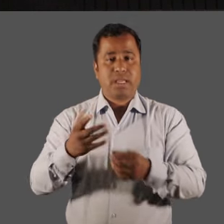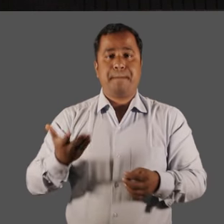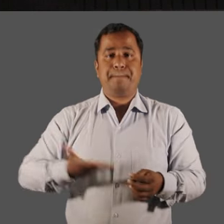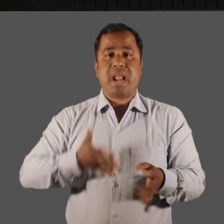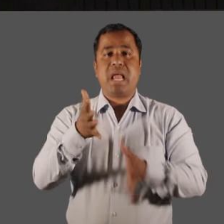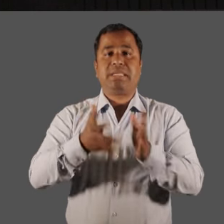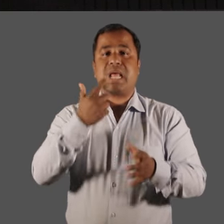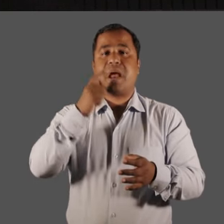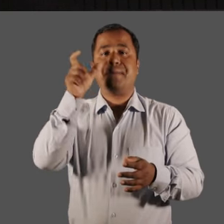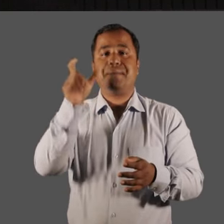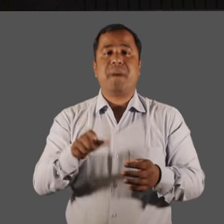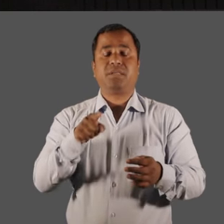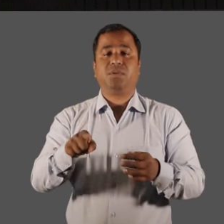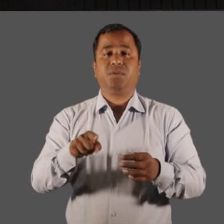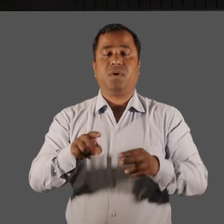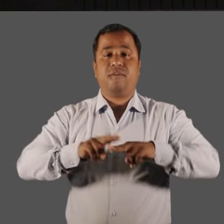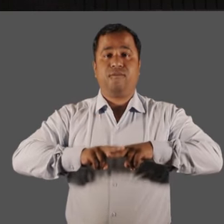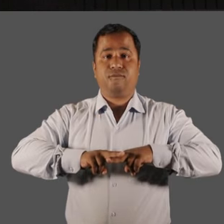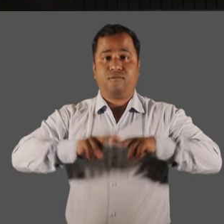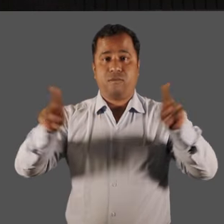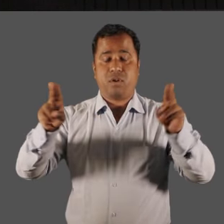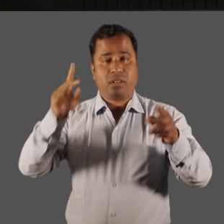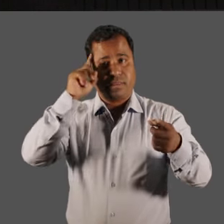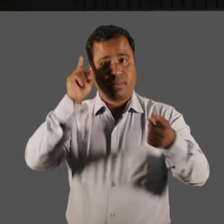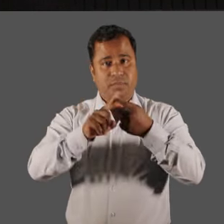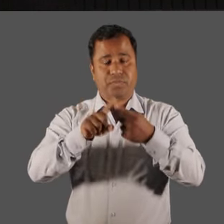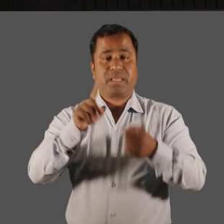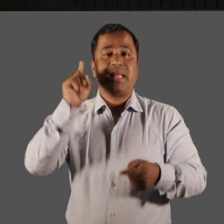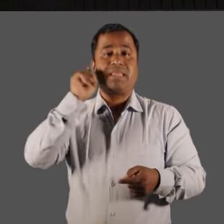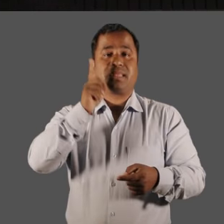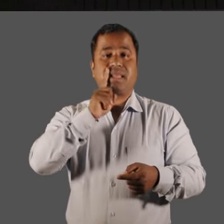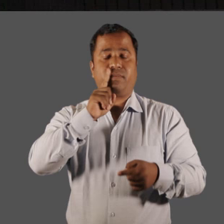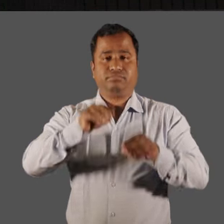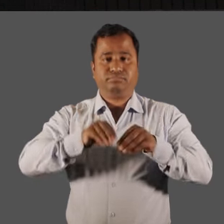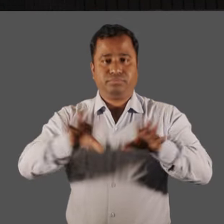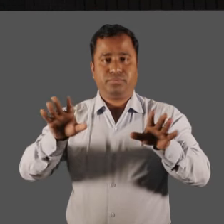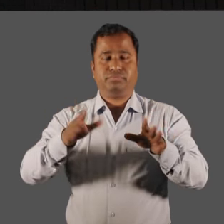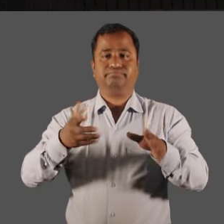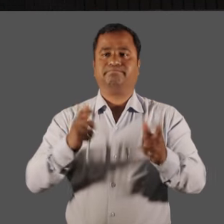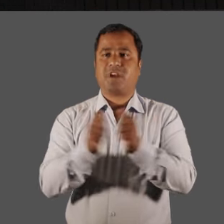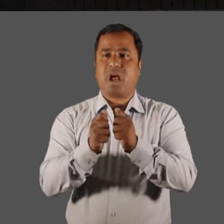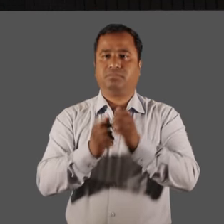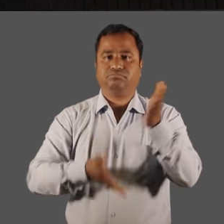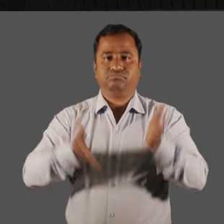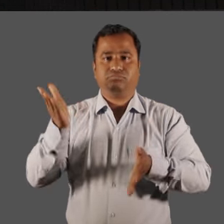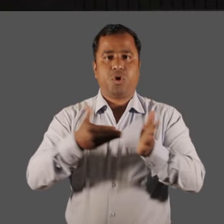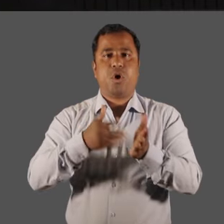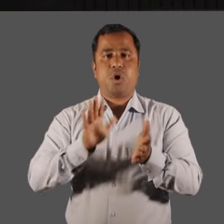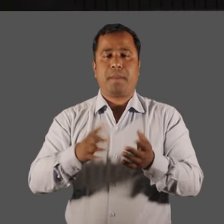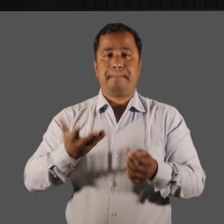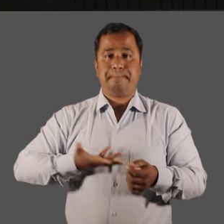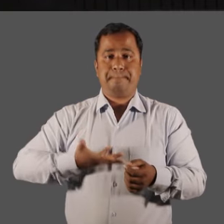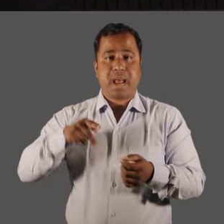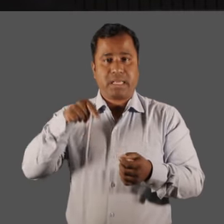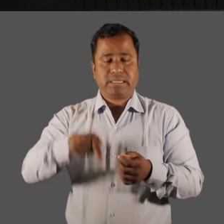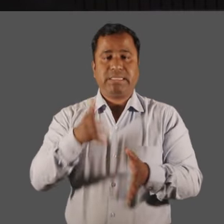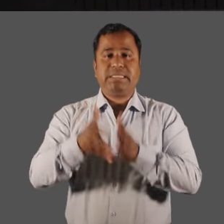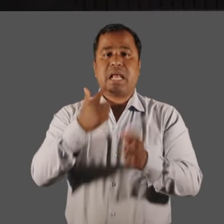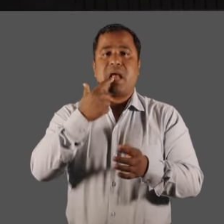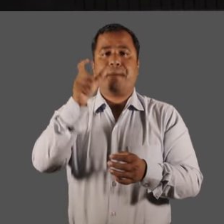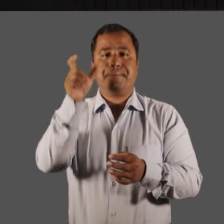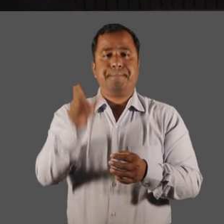ভাষা যত বেশি পরিচিতি পাবে, তত বেশি শ্রবণ প্রতিবন্ধী মানুষরা বাইরে বের হয়ে আসবে। তো বাংলাদেশে আসলে এই ইশারা